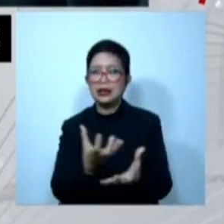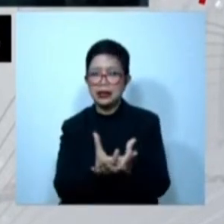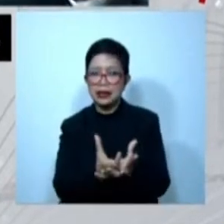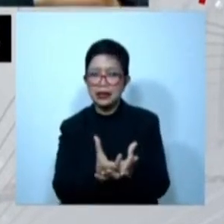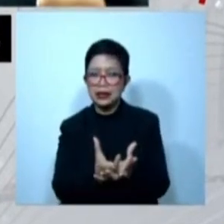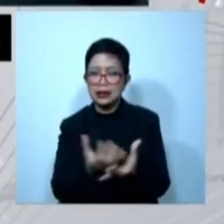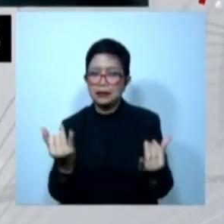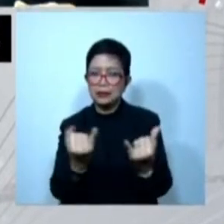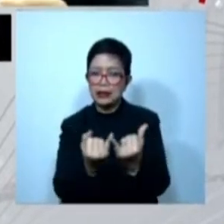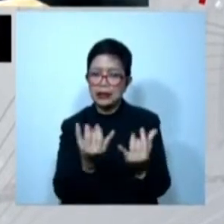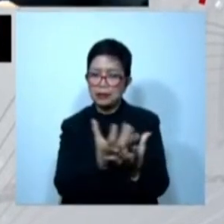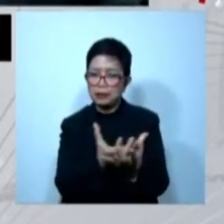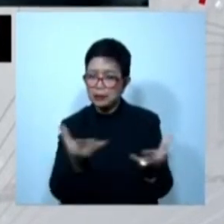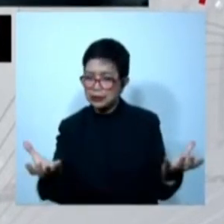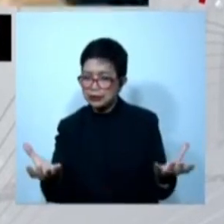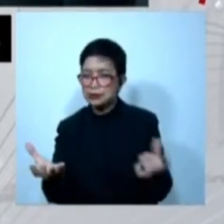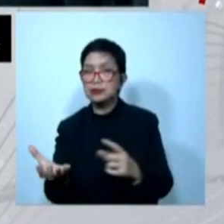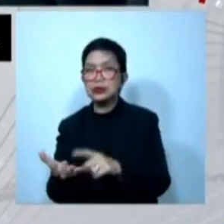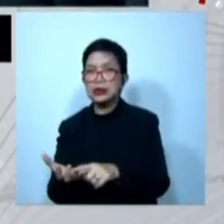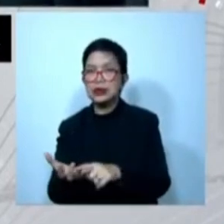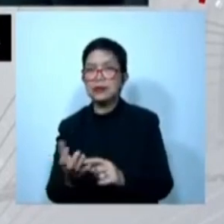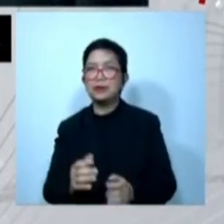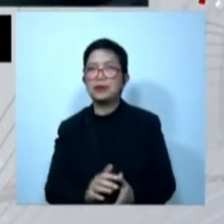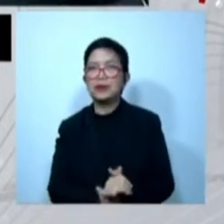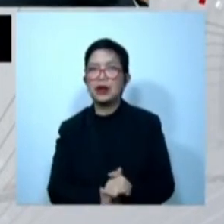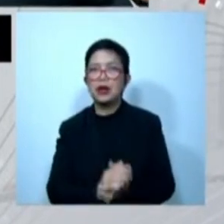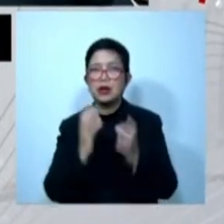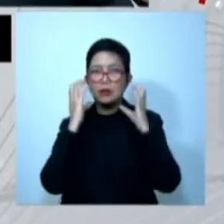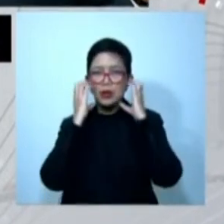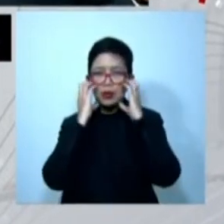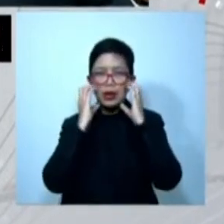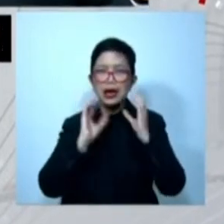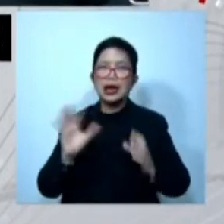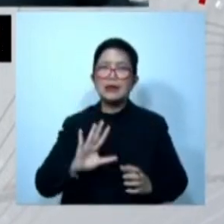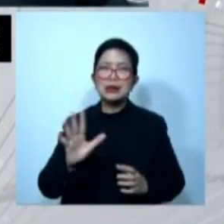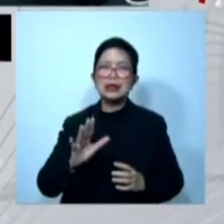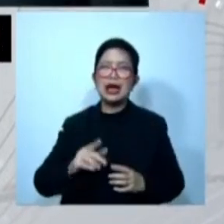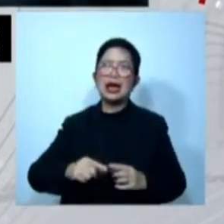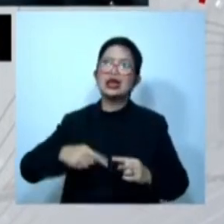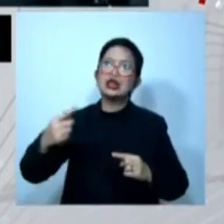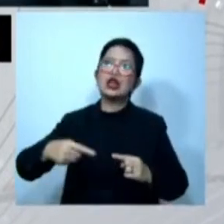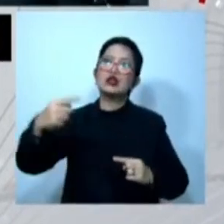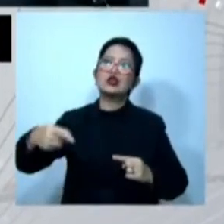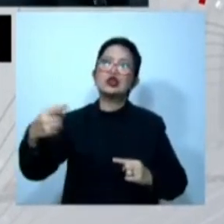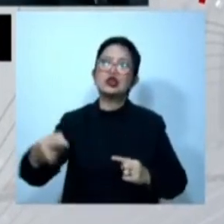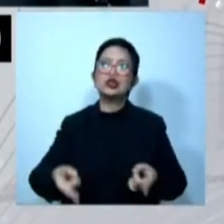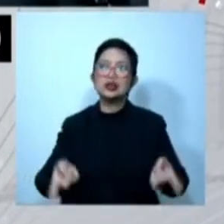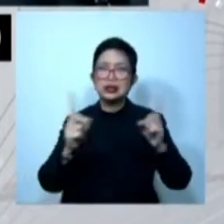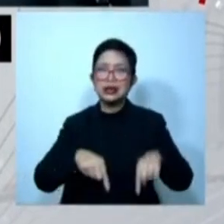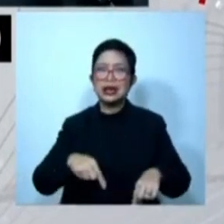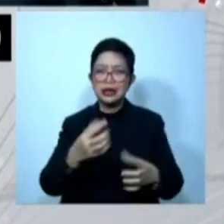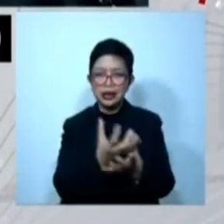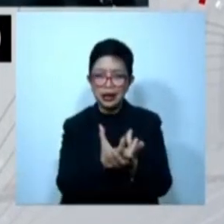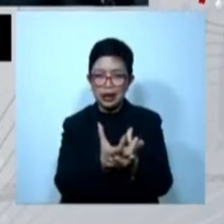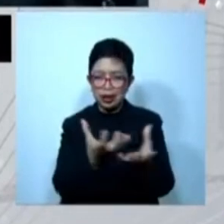Seperti sampaikan Pak Prabowo tidak tahan untuk menjadi oposisi. Apa yang terjadi?